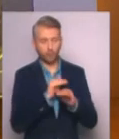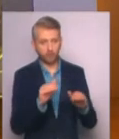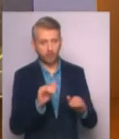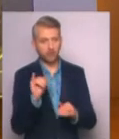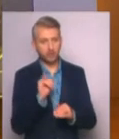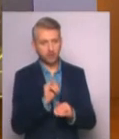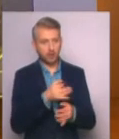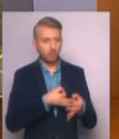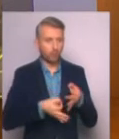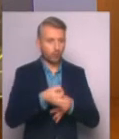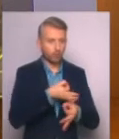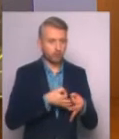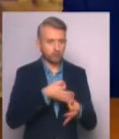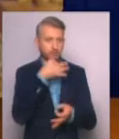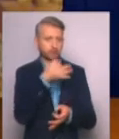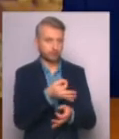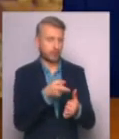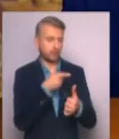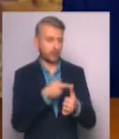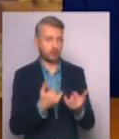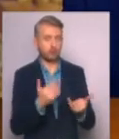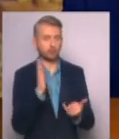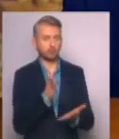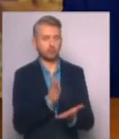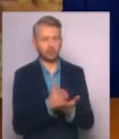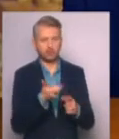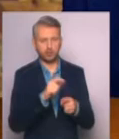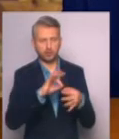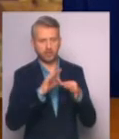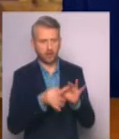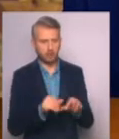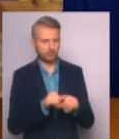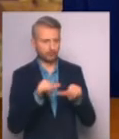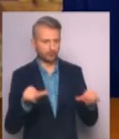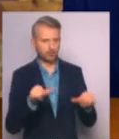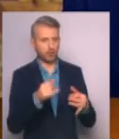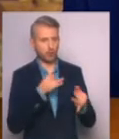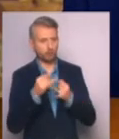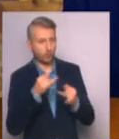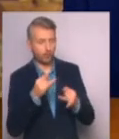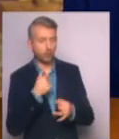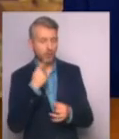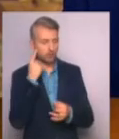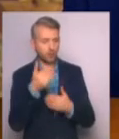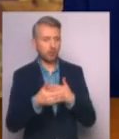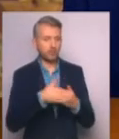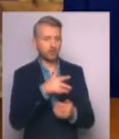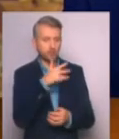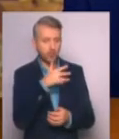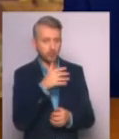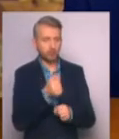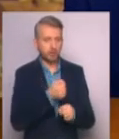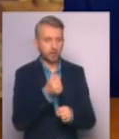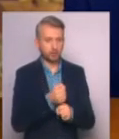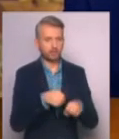проговорити, можливо, ті імена. Якраз сьогодні ми будемо мати більш таку детальну розгорнуту розмову. І я думаю, що найближчим часом